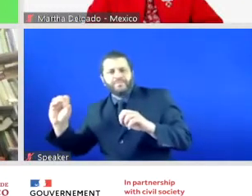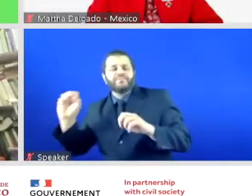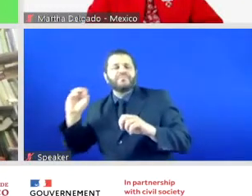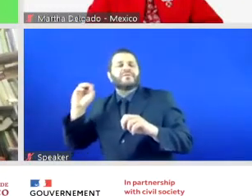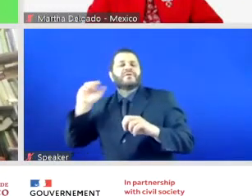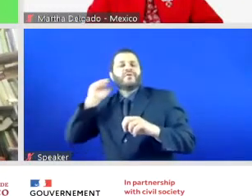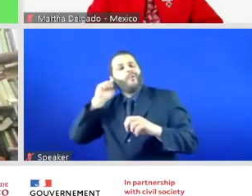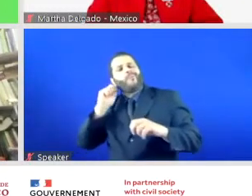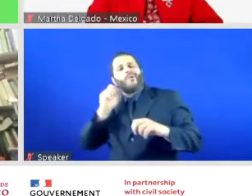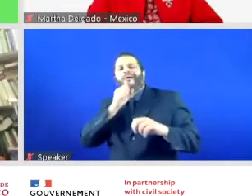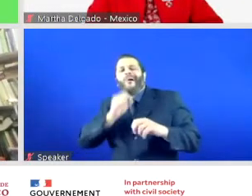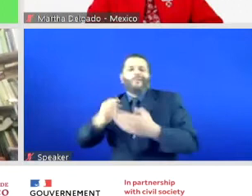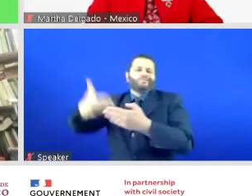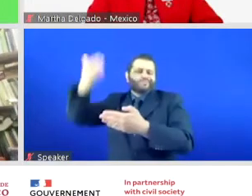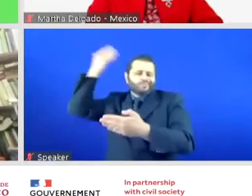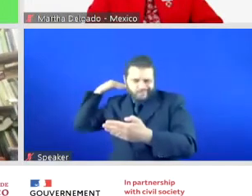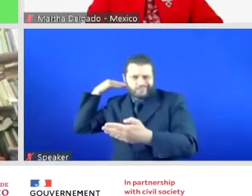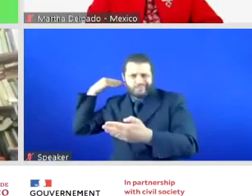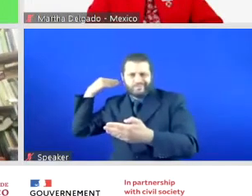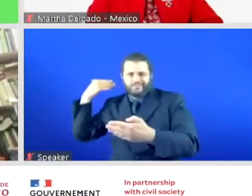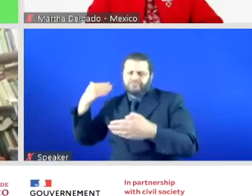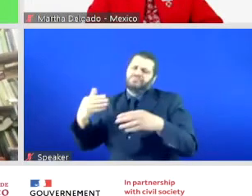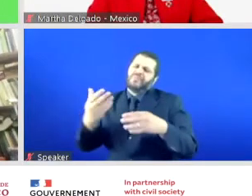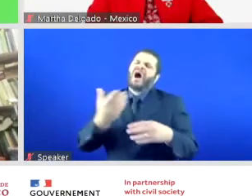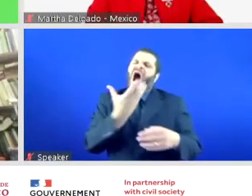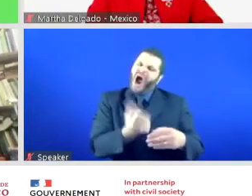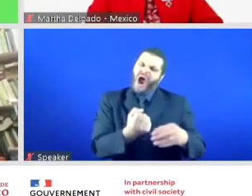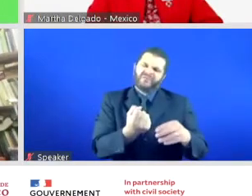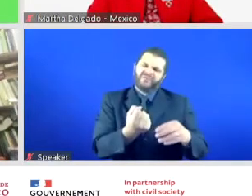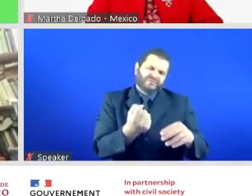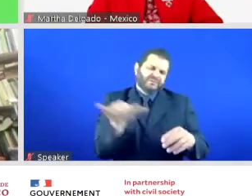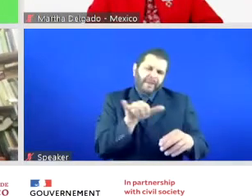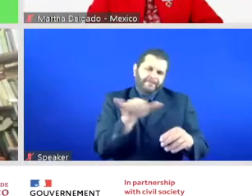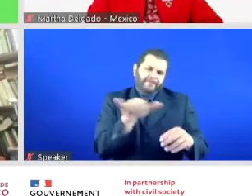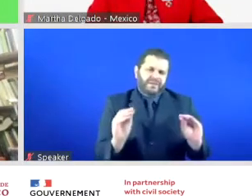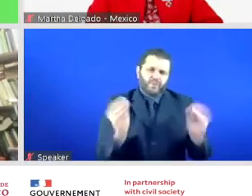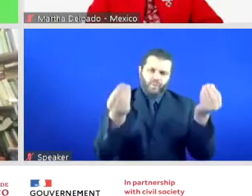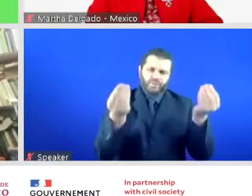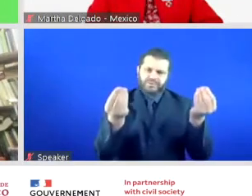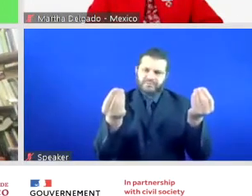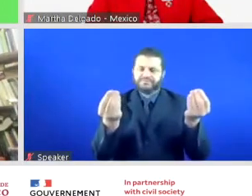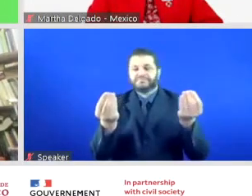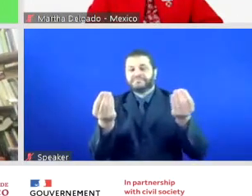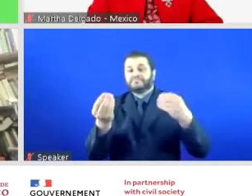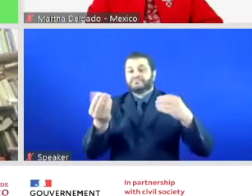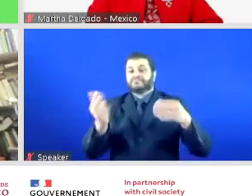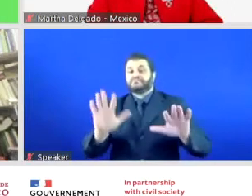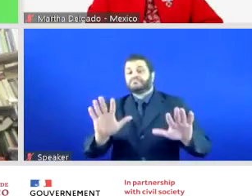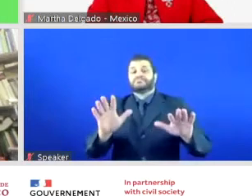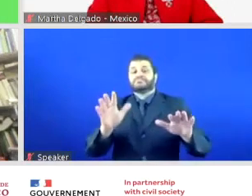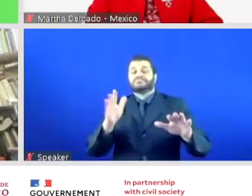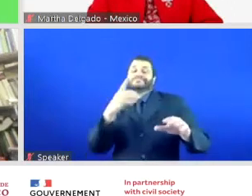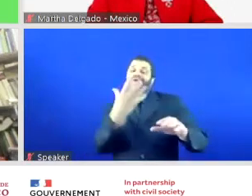faudrait les mettre dans les plans nationaux d'adaptation. Il faut les mettre dans les CPDN, qui sont les